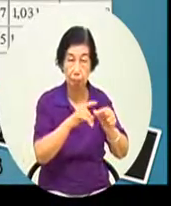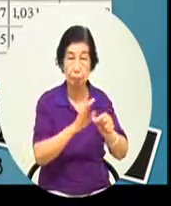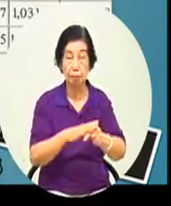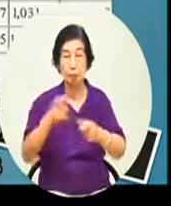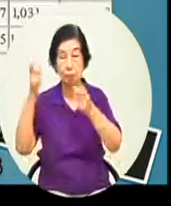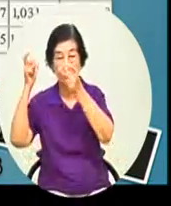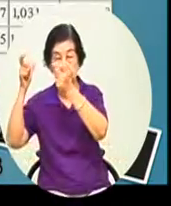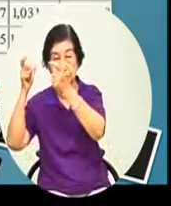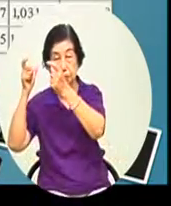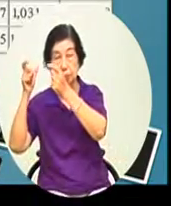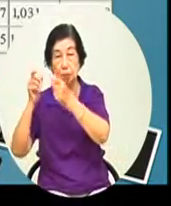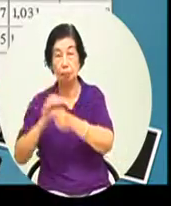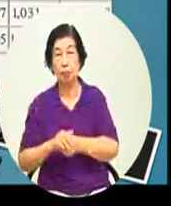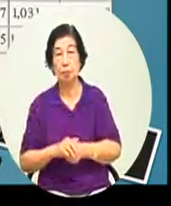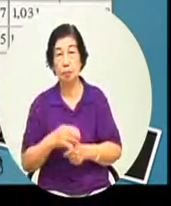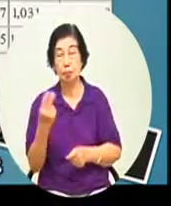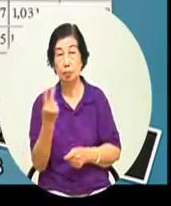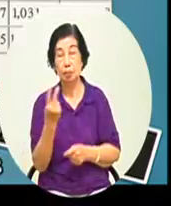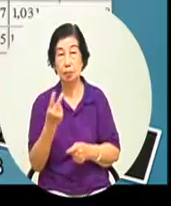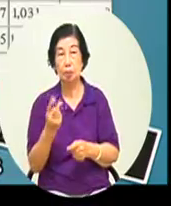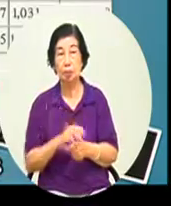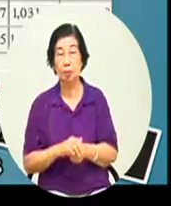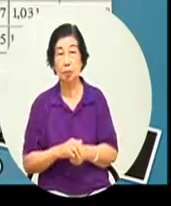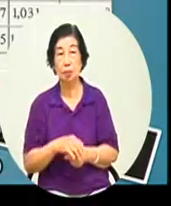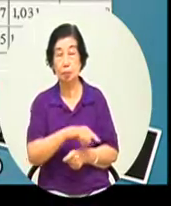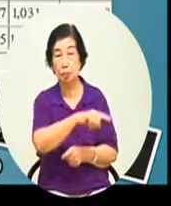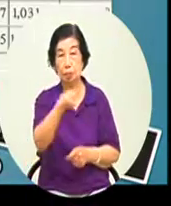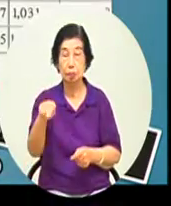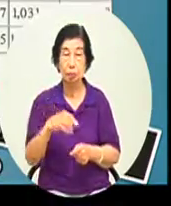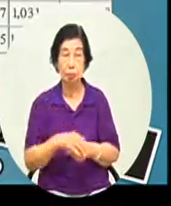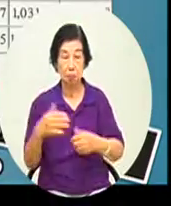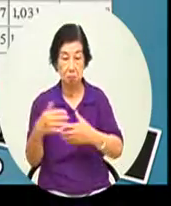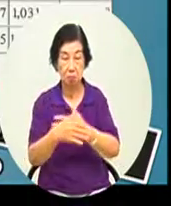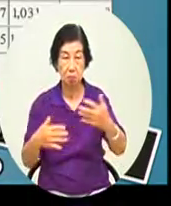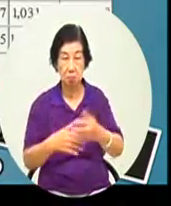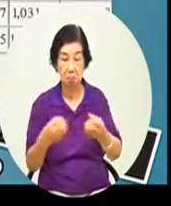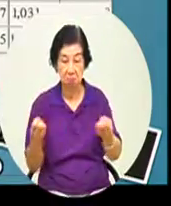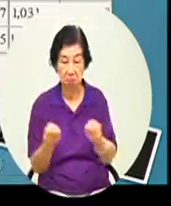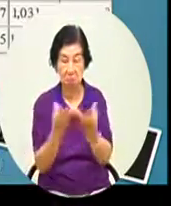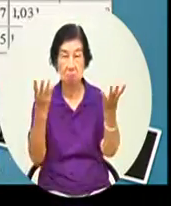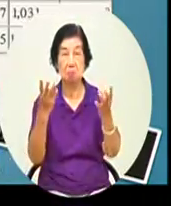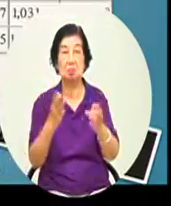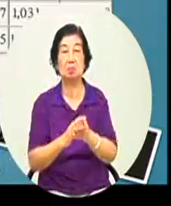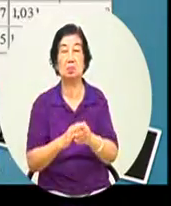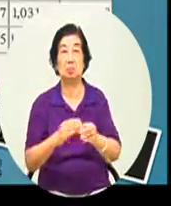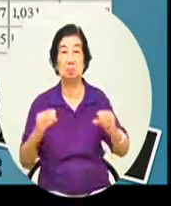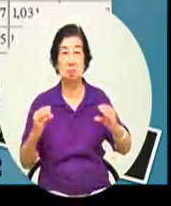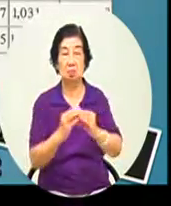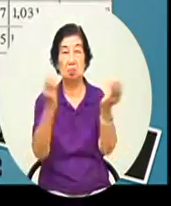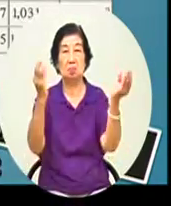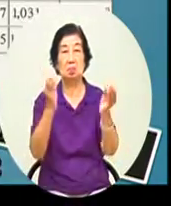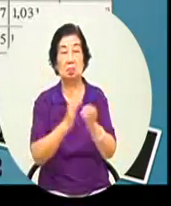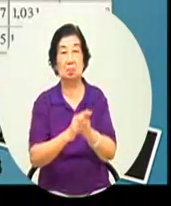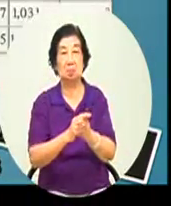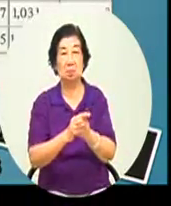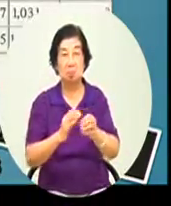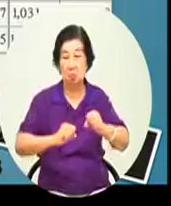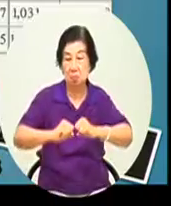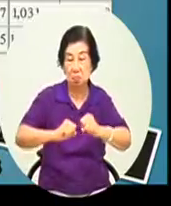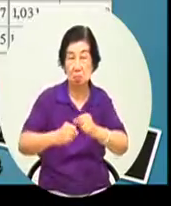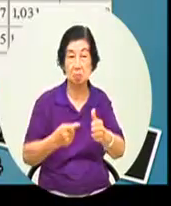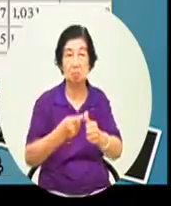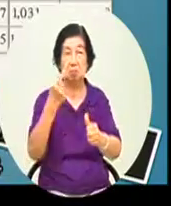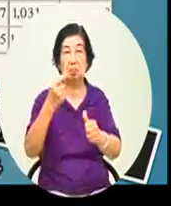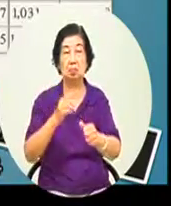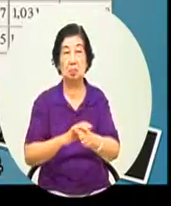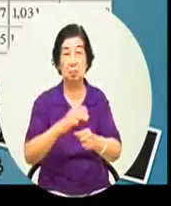好，台中跟高雄吼是伫大家吼伫交通事故监管吼伫修病病第一名的地方。大家看十年前、